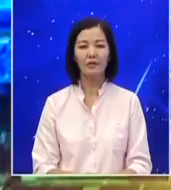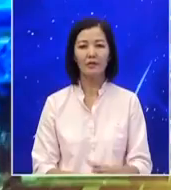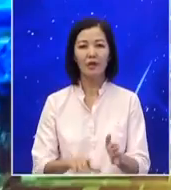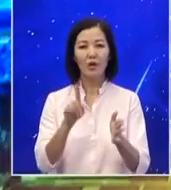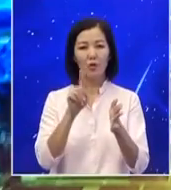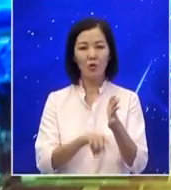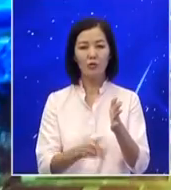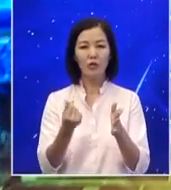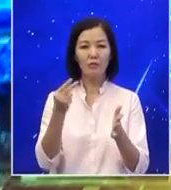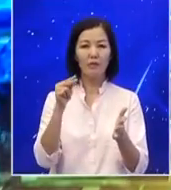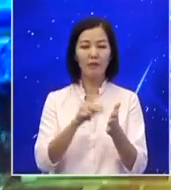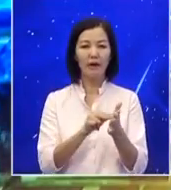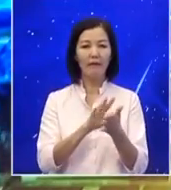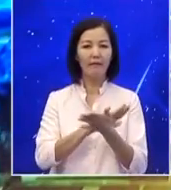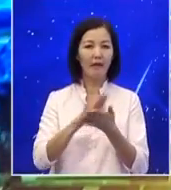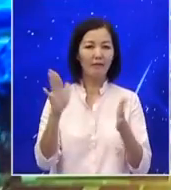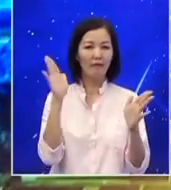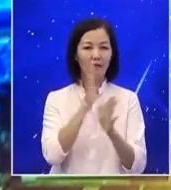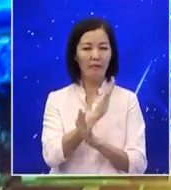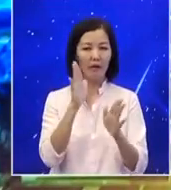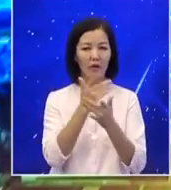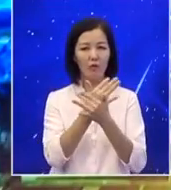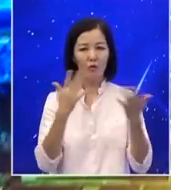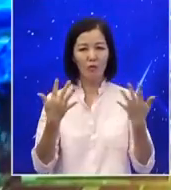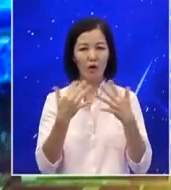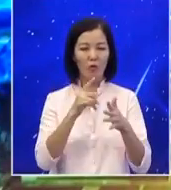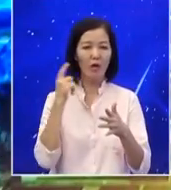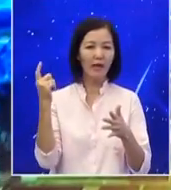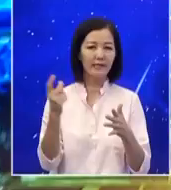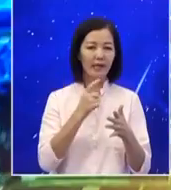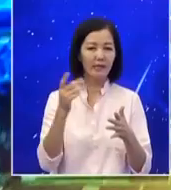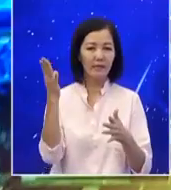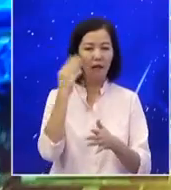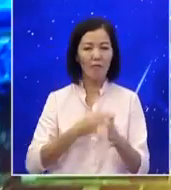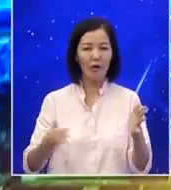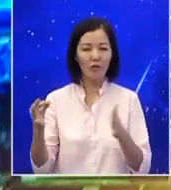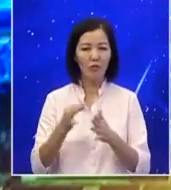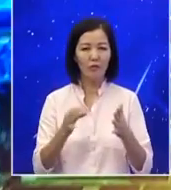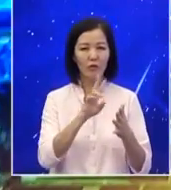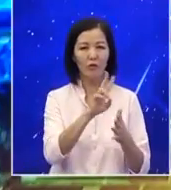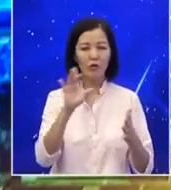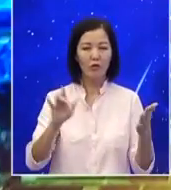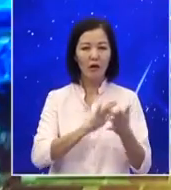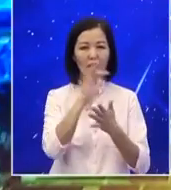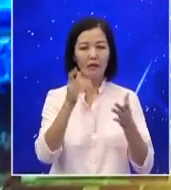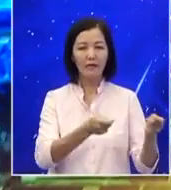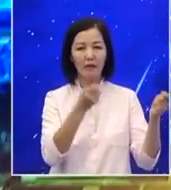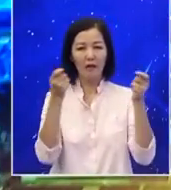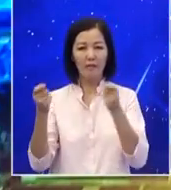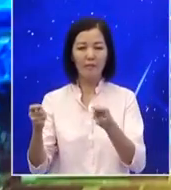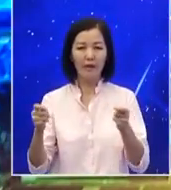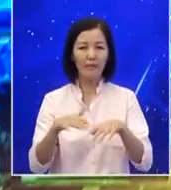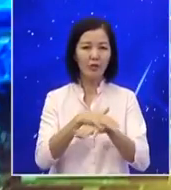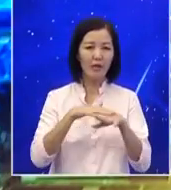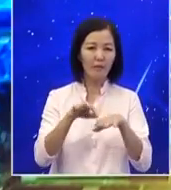Қол жетімді баға табиғи өнім. Нұрсултанда Алматы облысының ауыл шаруашылық жәрменкесі өтіп жатыр. Бұл карантин кезеңнен